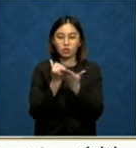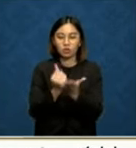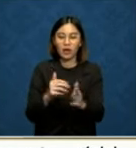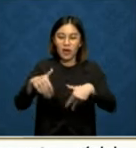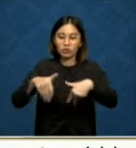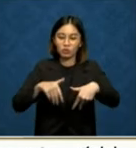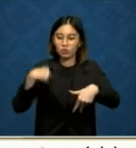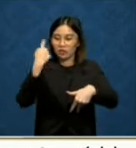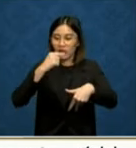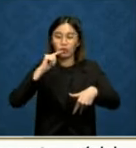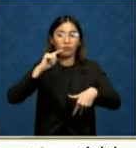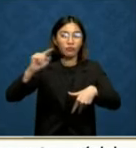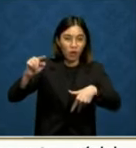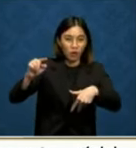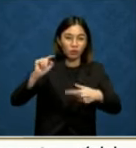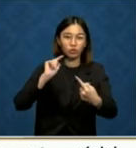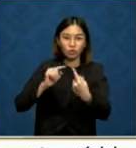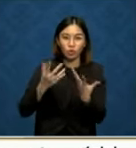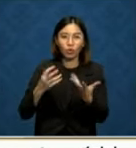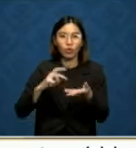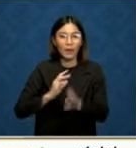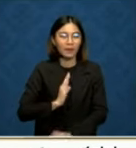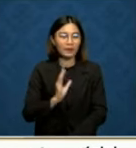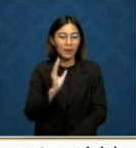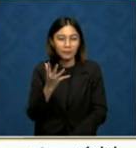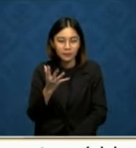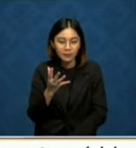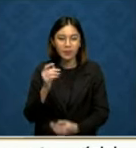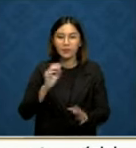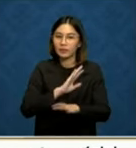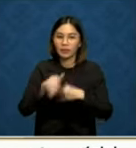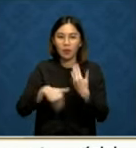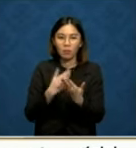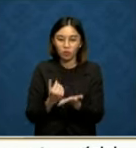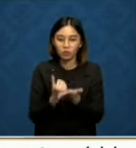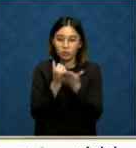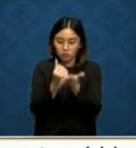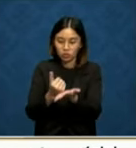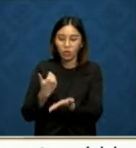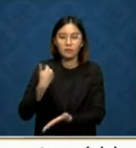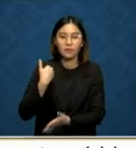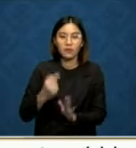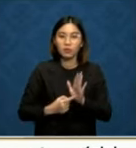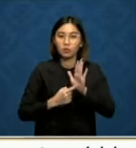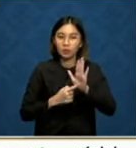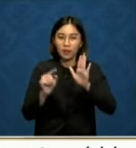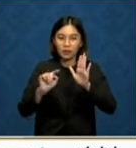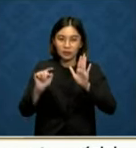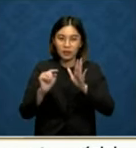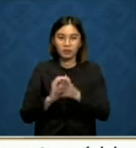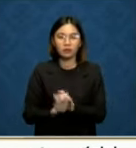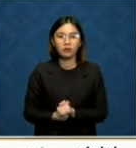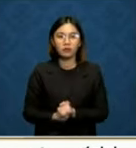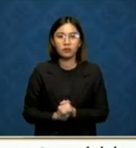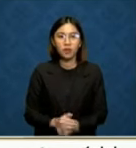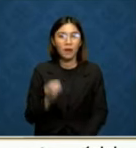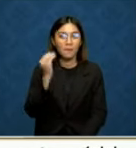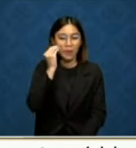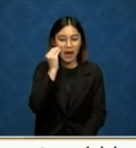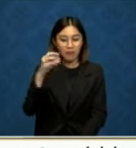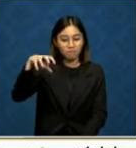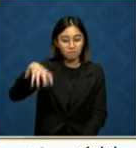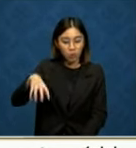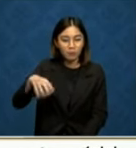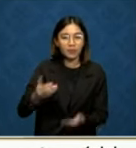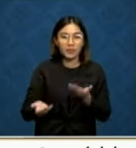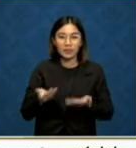ู้บรยโภคที่ถูกฟ้องคดีจากความไม่เป็ทำทั้งหลายได้รับการช่วยเหลอนะคะอย่เช่นกรณีที่อยู่อาสัย